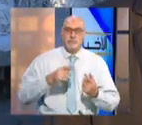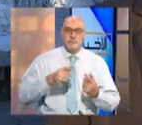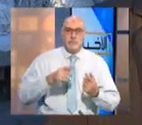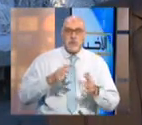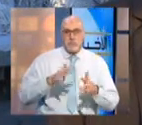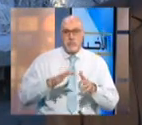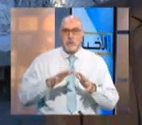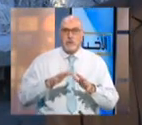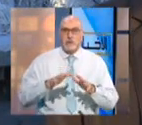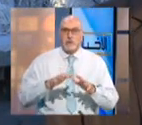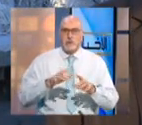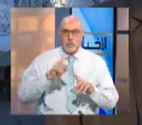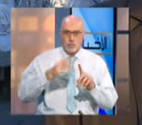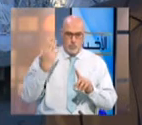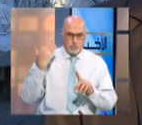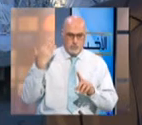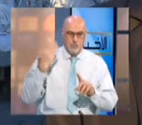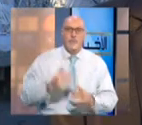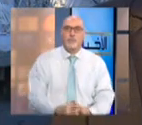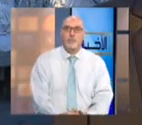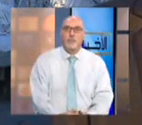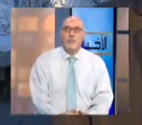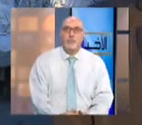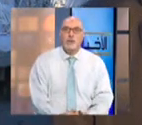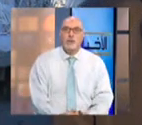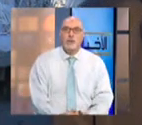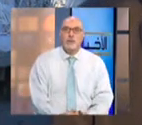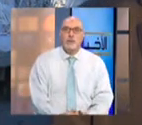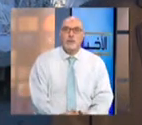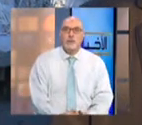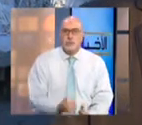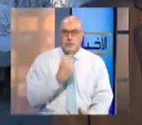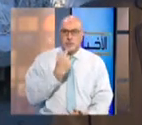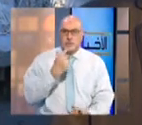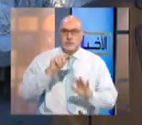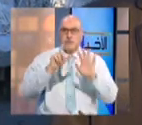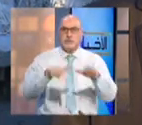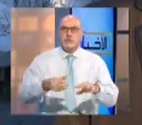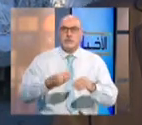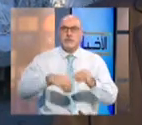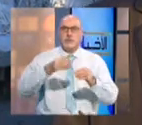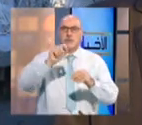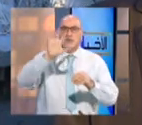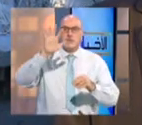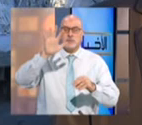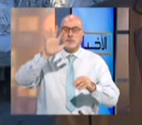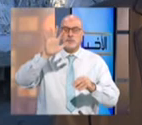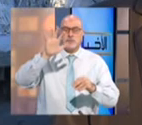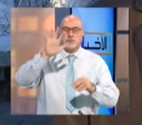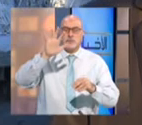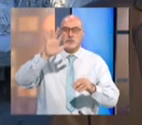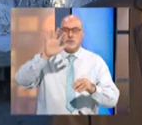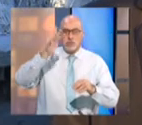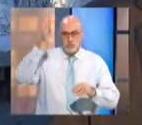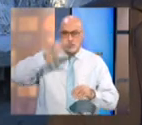حتى في الشهور الثمانية الأولى أو الشهور السبعة الأولى في حوالي زيادة 25%